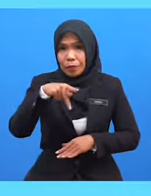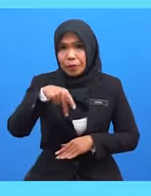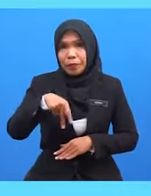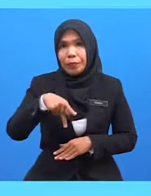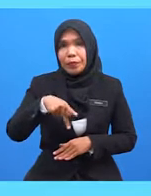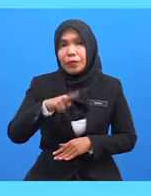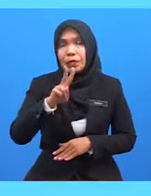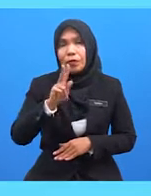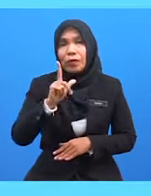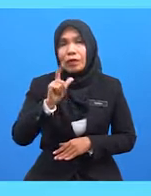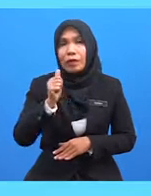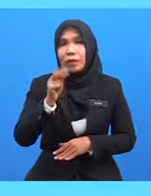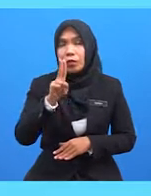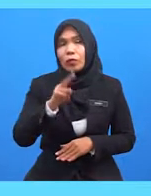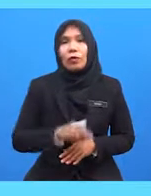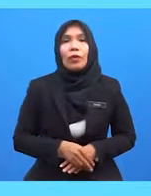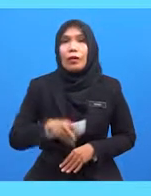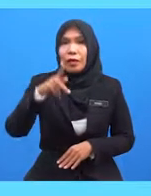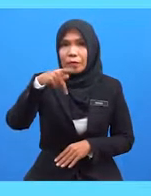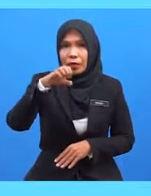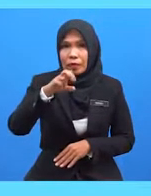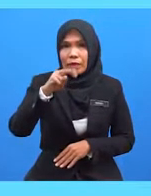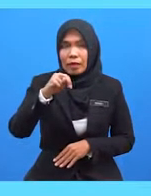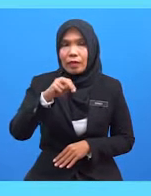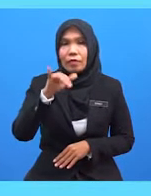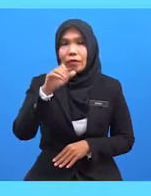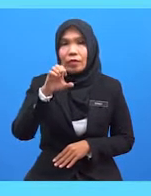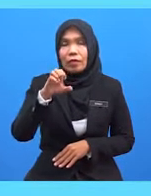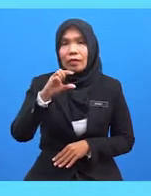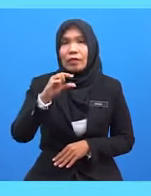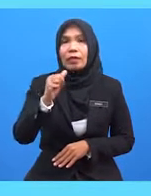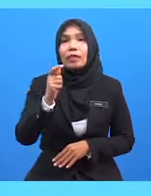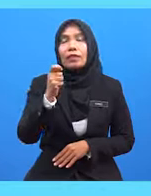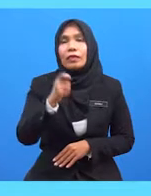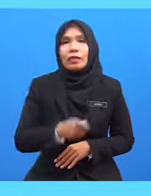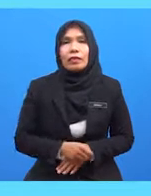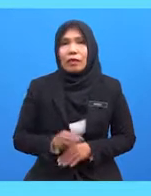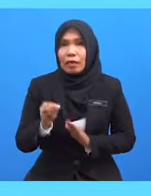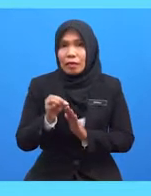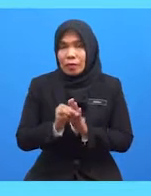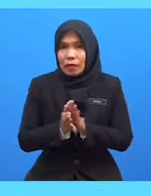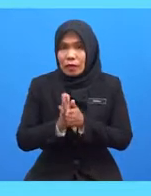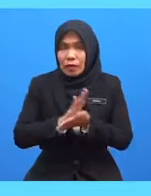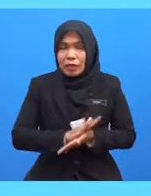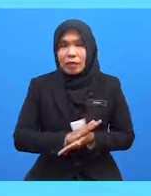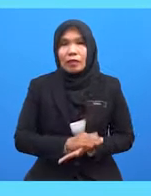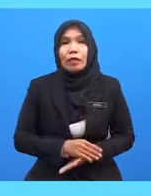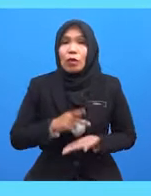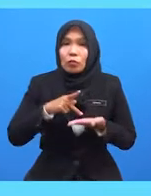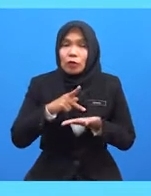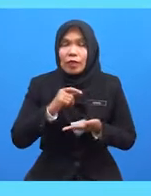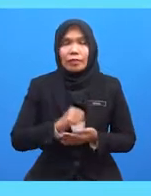kegiatan keintelektualan Melayu Islam dan perkembangan bahasa Melayu. Kerajaan